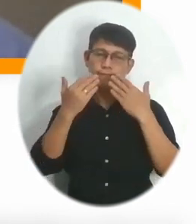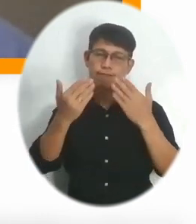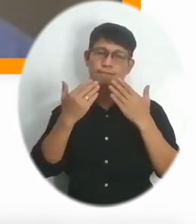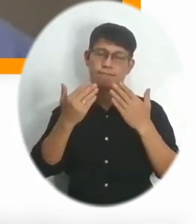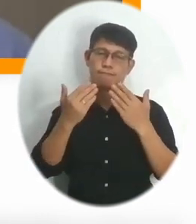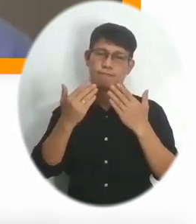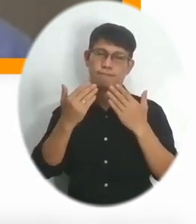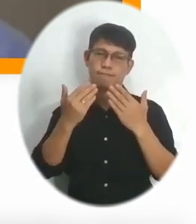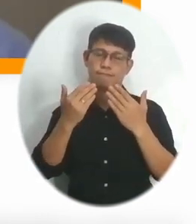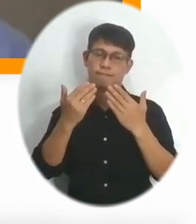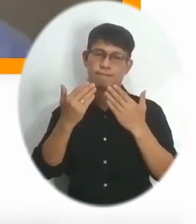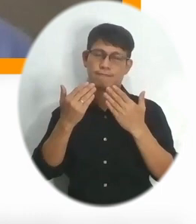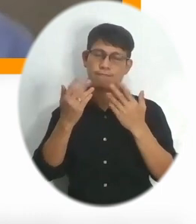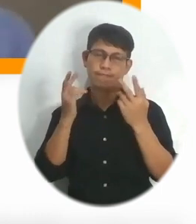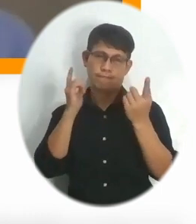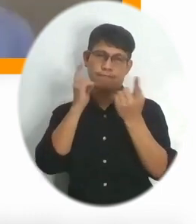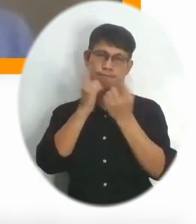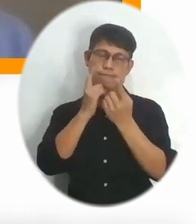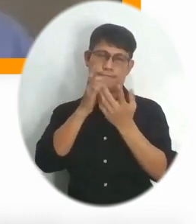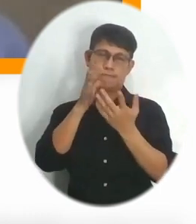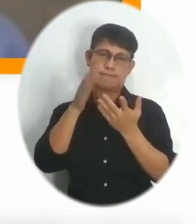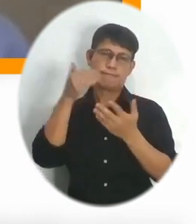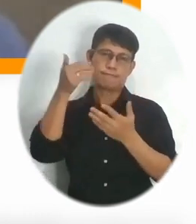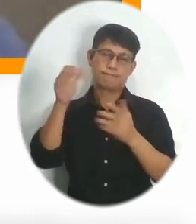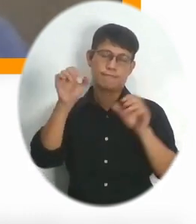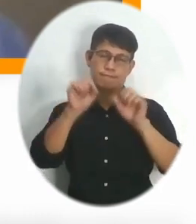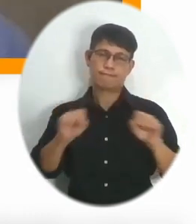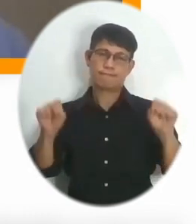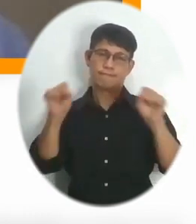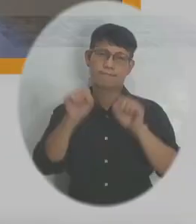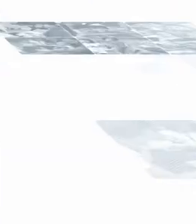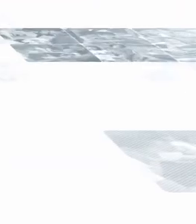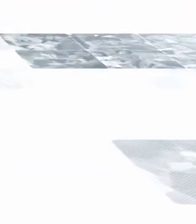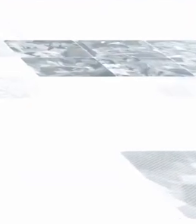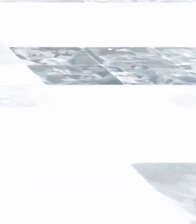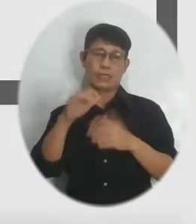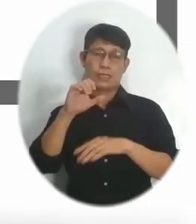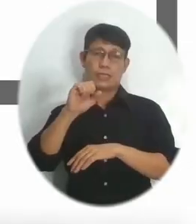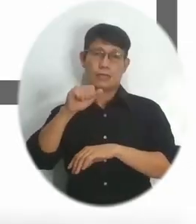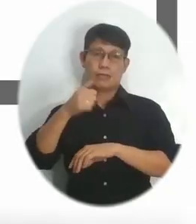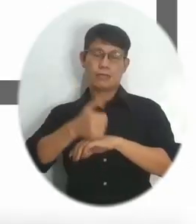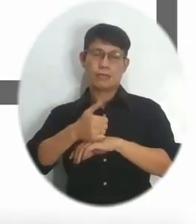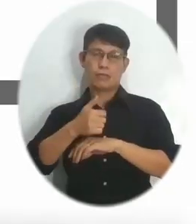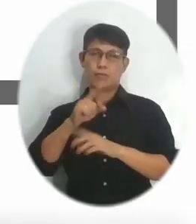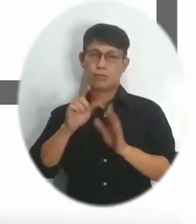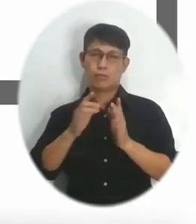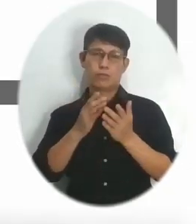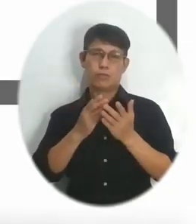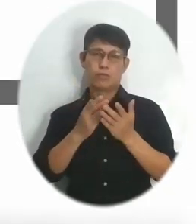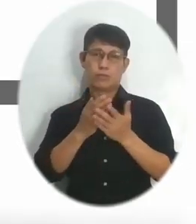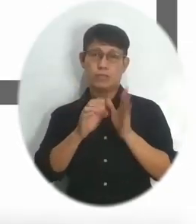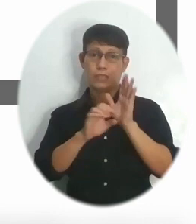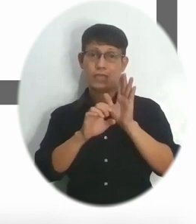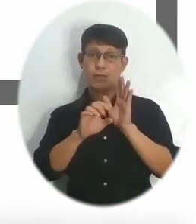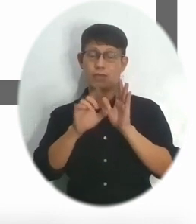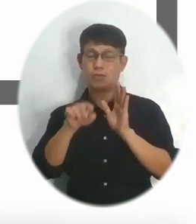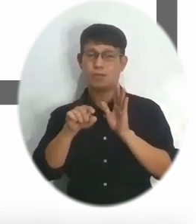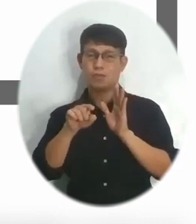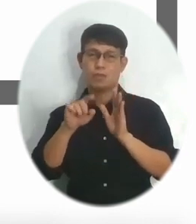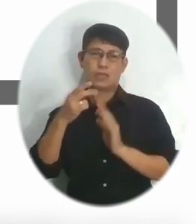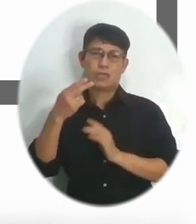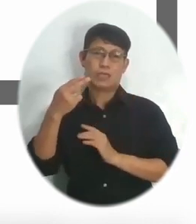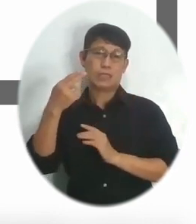ng pagtulong sa kapwa. Maraming salamat. Magkita tayo sa sabi. SM, through the example of its